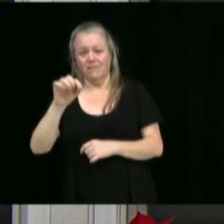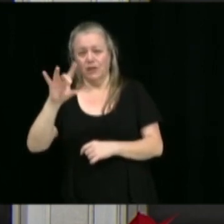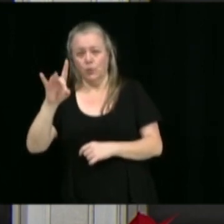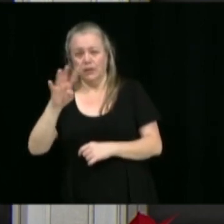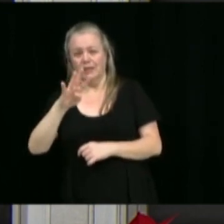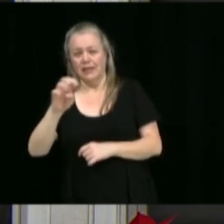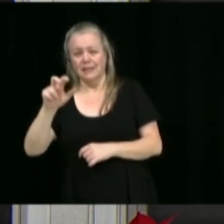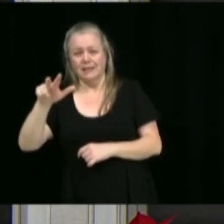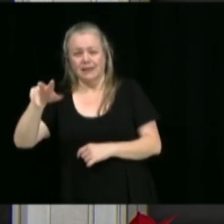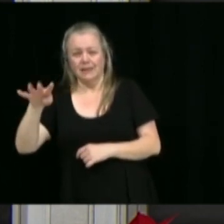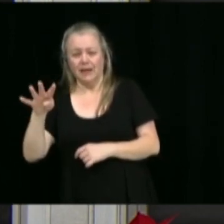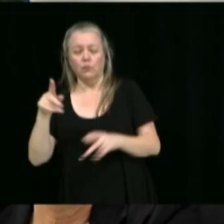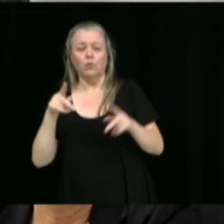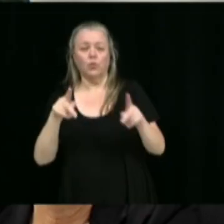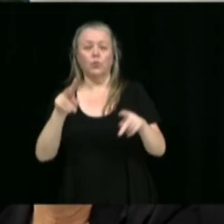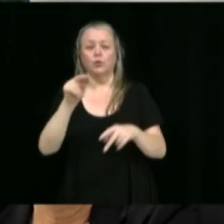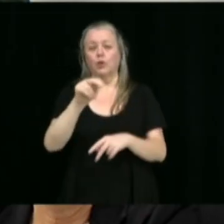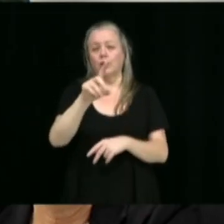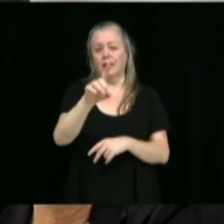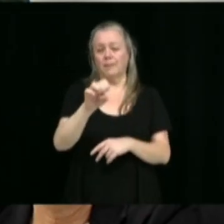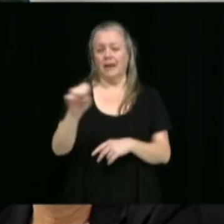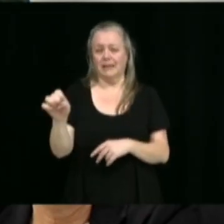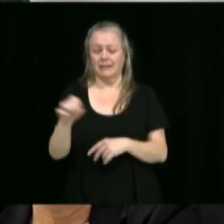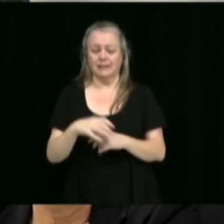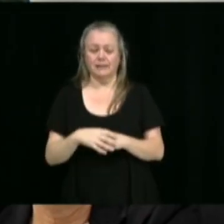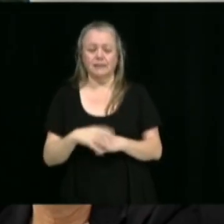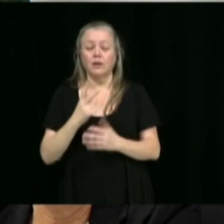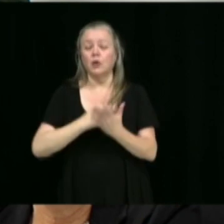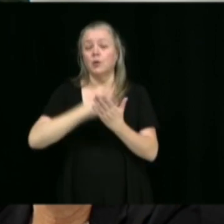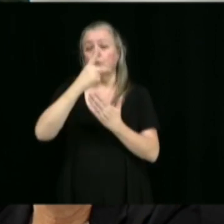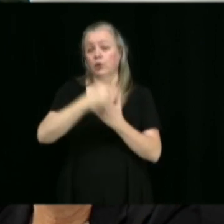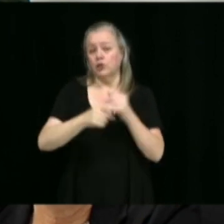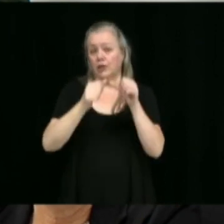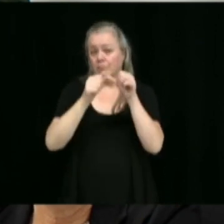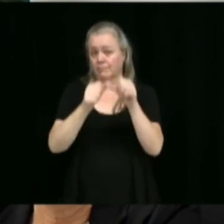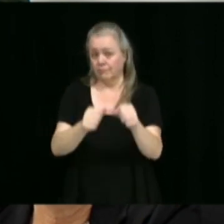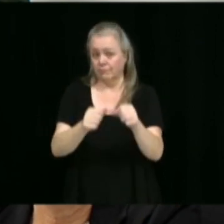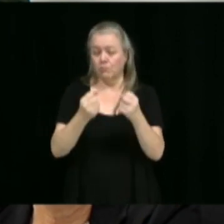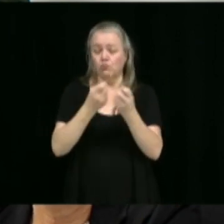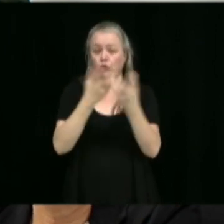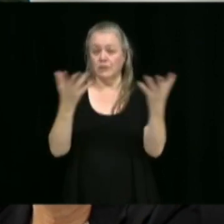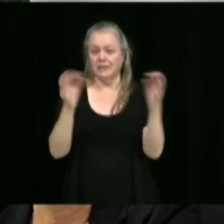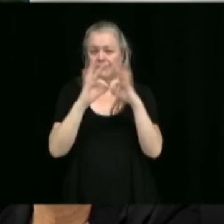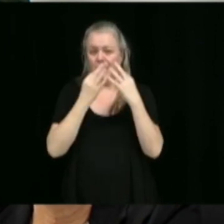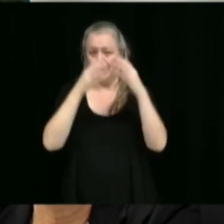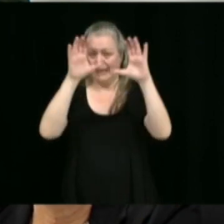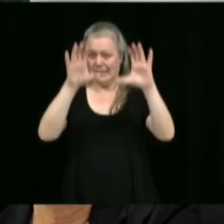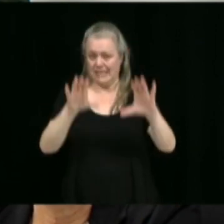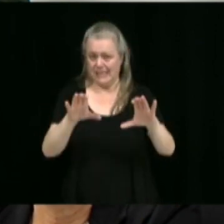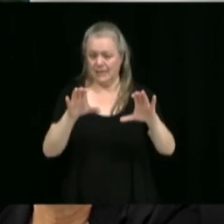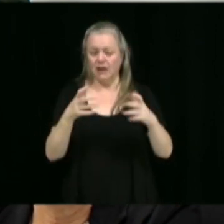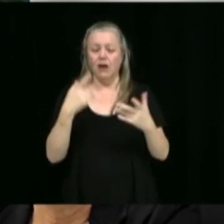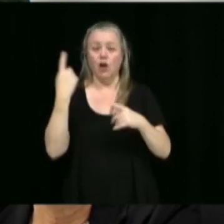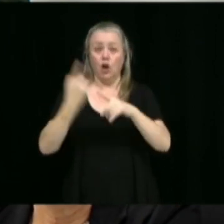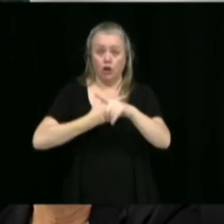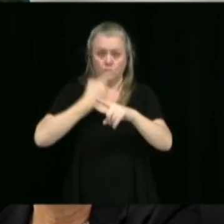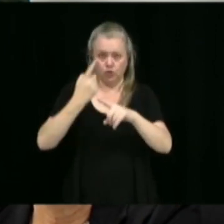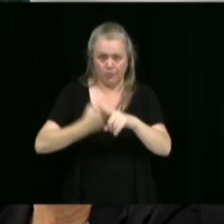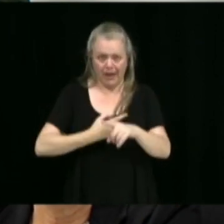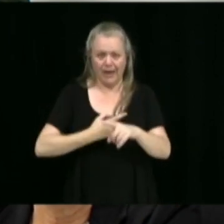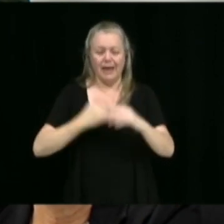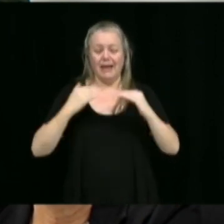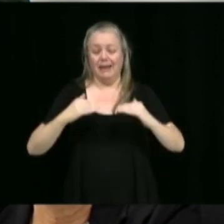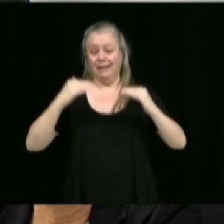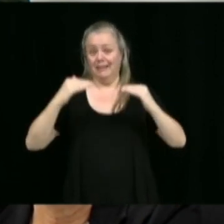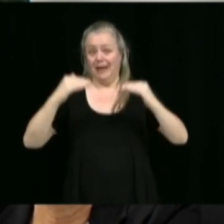rue Notre-Dame-Est. Il s'agit d'un projet d'habitation multifamiliale dont le nombre de logements, le nombre d'étages, la marge arrière et